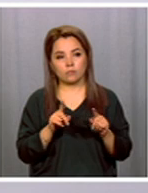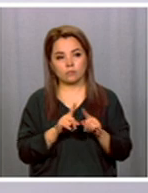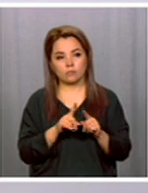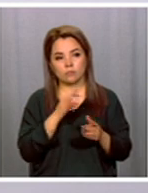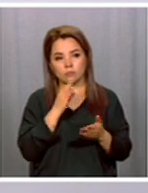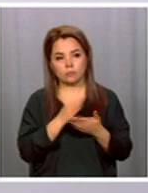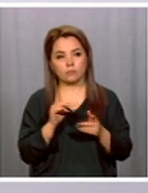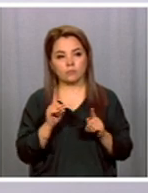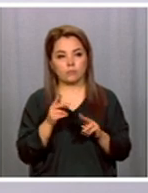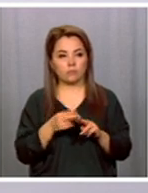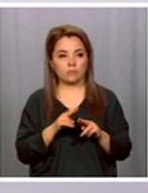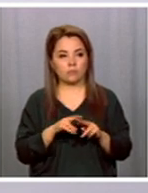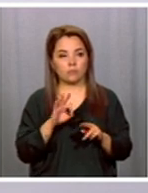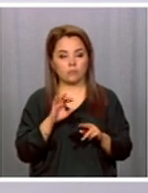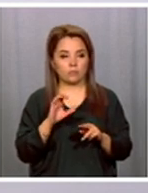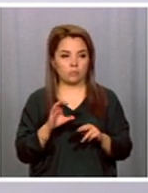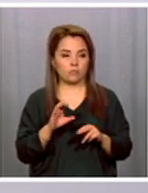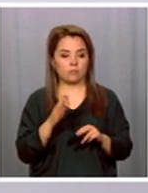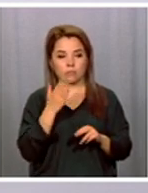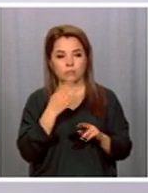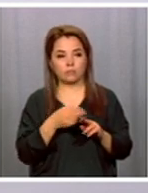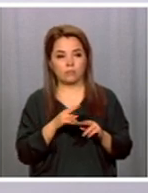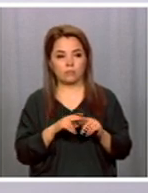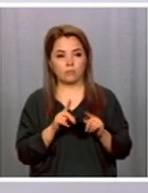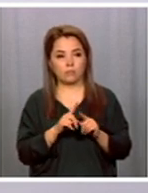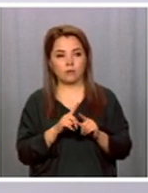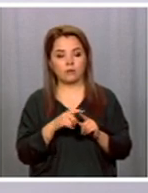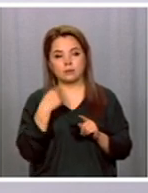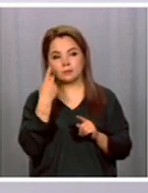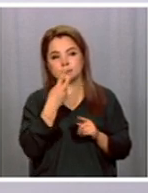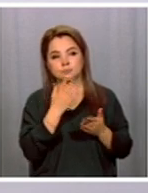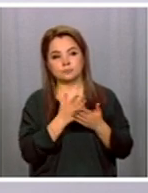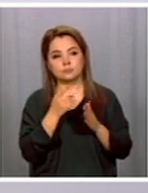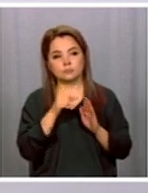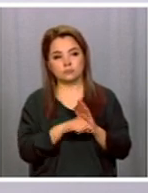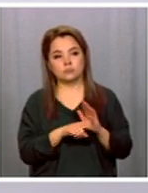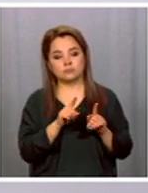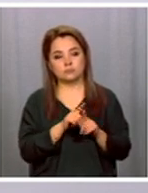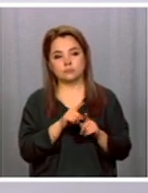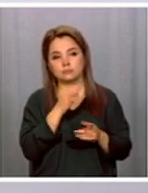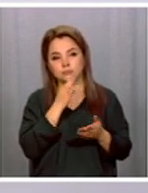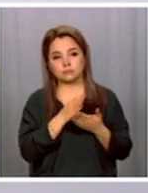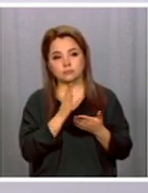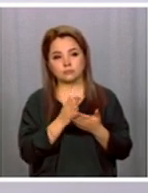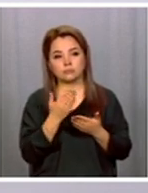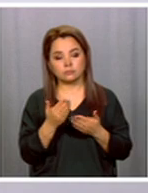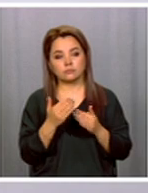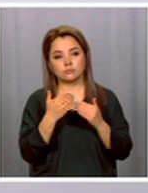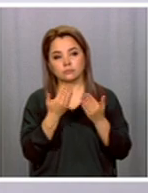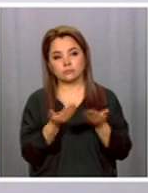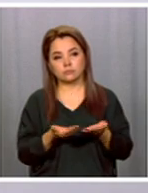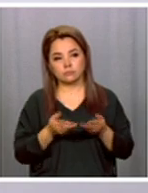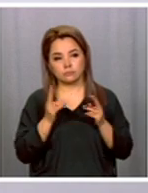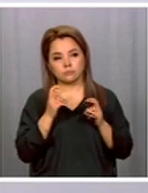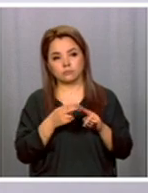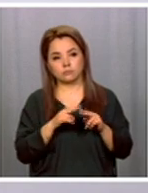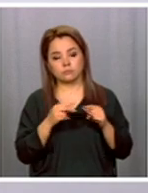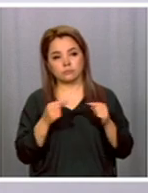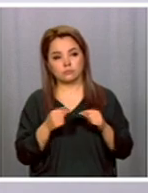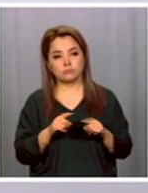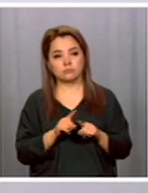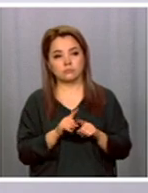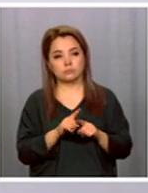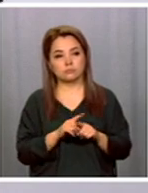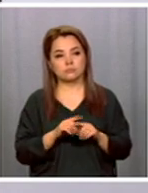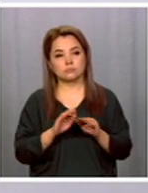болайық. Ойыс айна. Оның айналық беті ішінде болатын болса, онда ол ойыс айна екен. Сәйкесінше